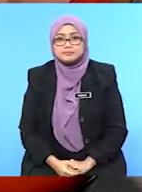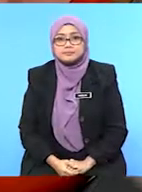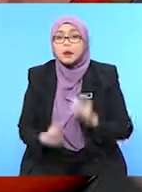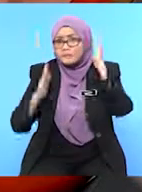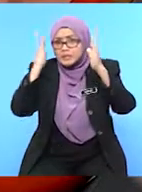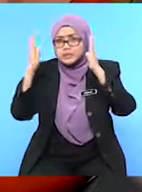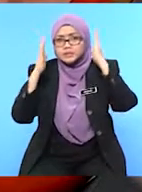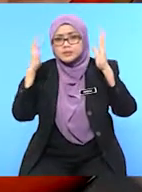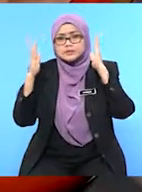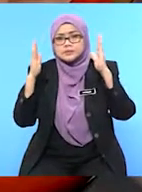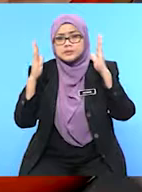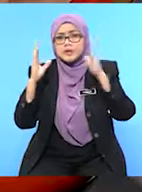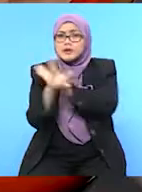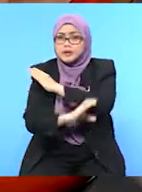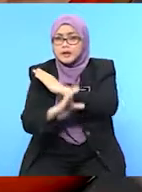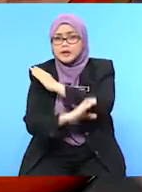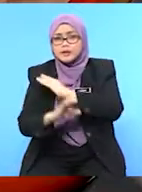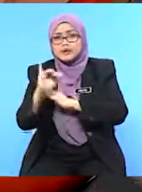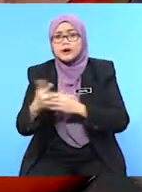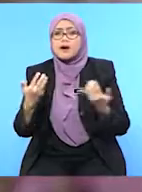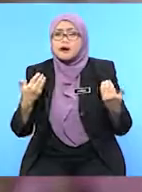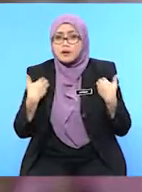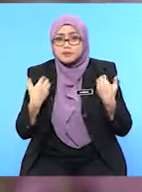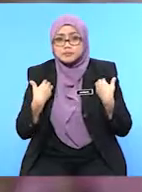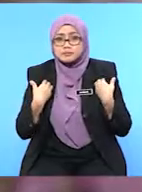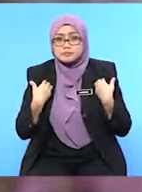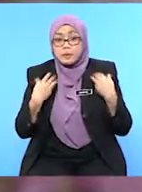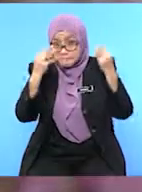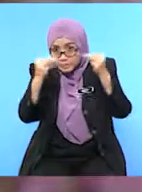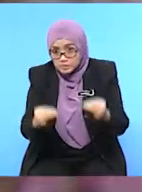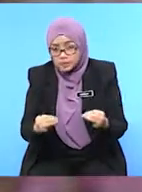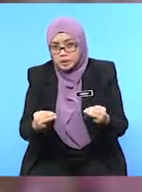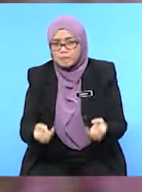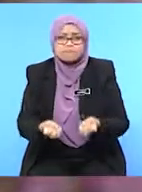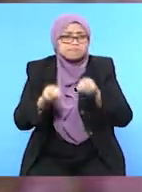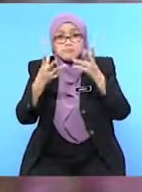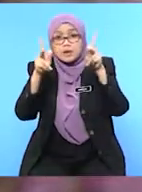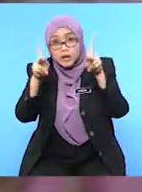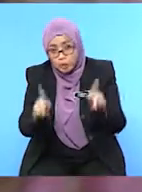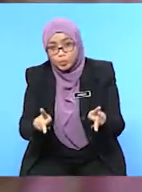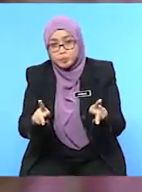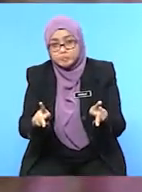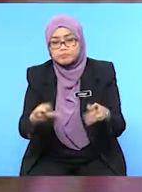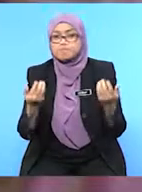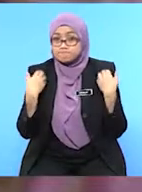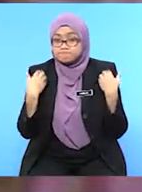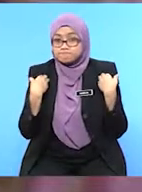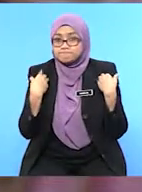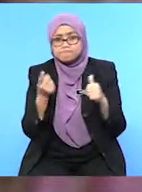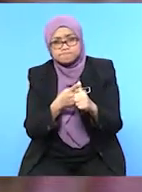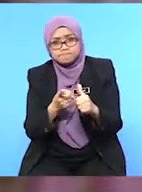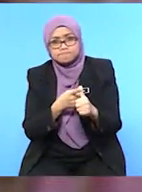Indonesia merupakan salah satu negara yang mempunyai masyarakat yang bilang kau gat2 Idih pada